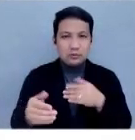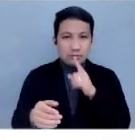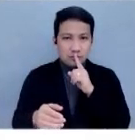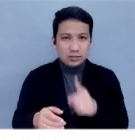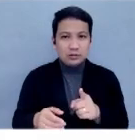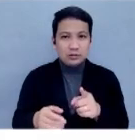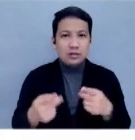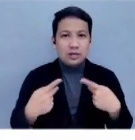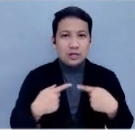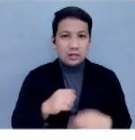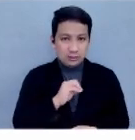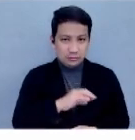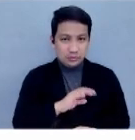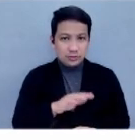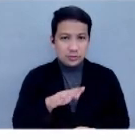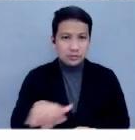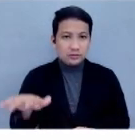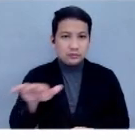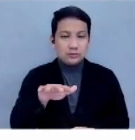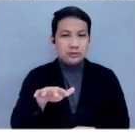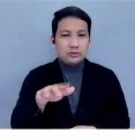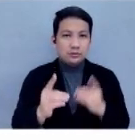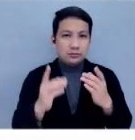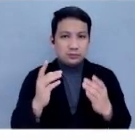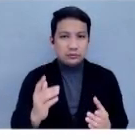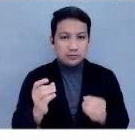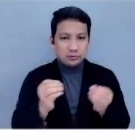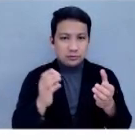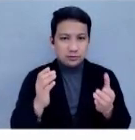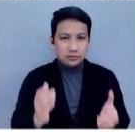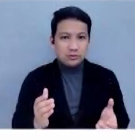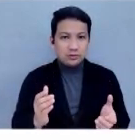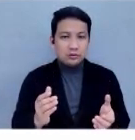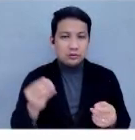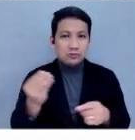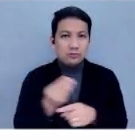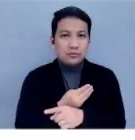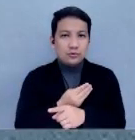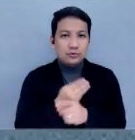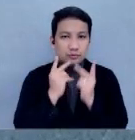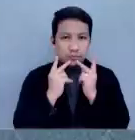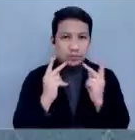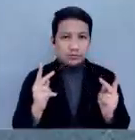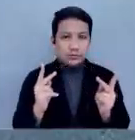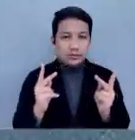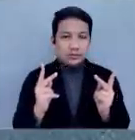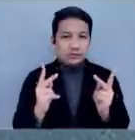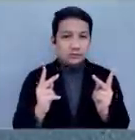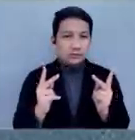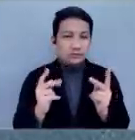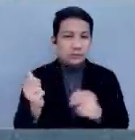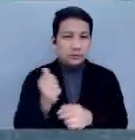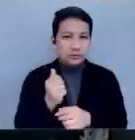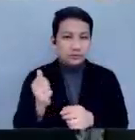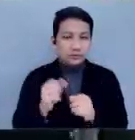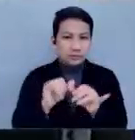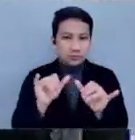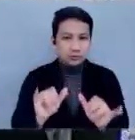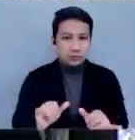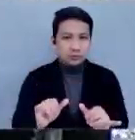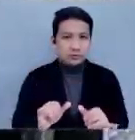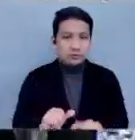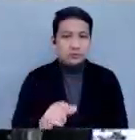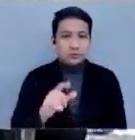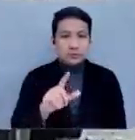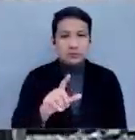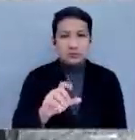magbebenepisyo ang karamihan sa mga tsuper at operator sa modernized public transport system. Nauna nang itinakda ng Transportation